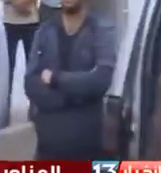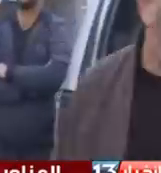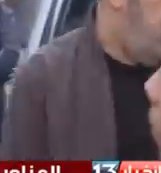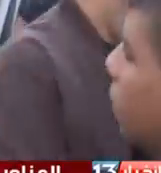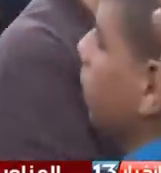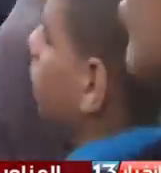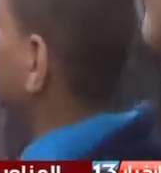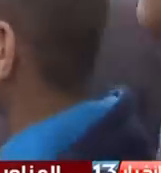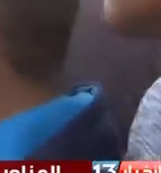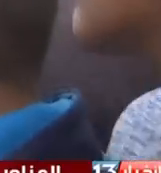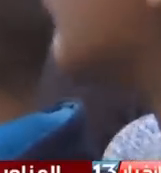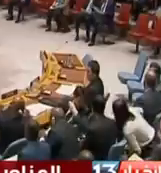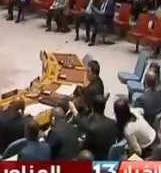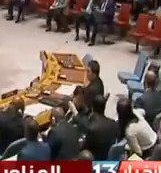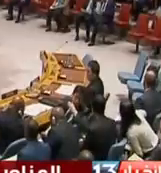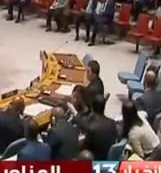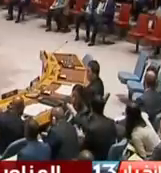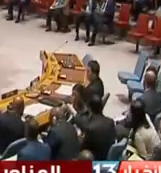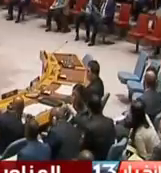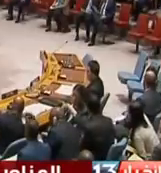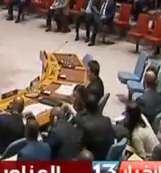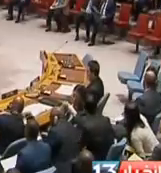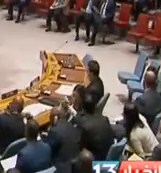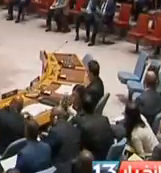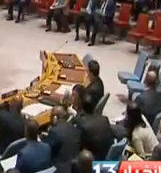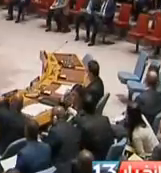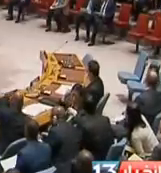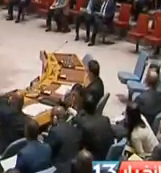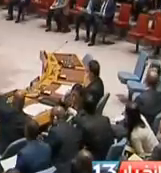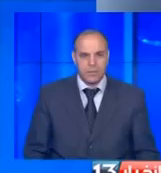يطالب المحتل الإسرائيلي باحترام القانون الدولي.